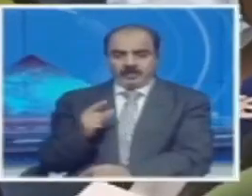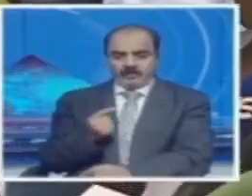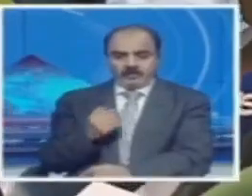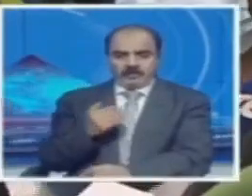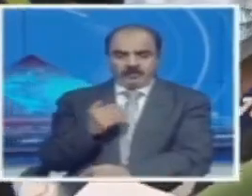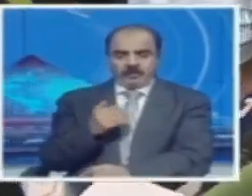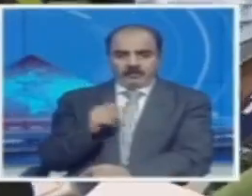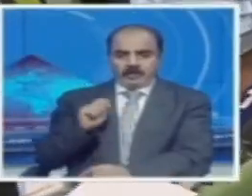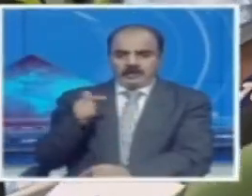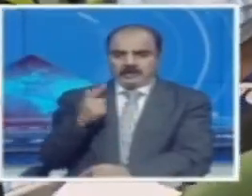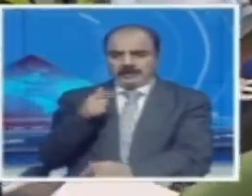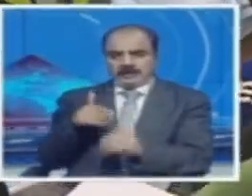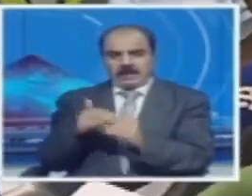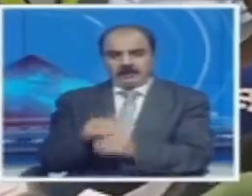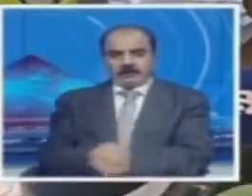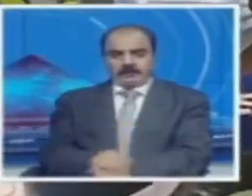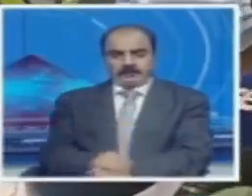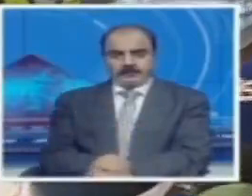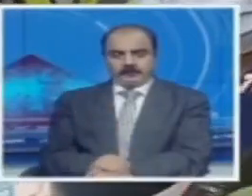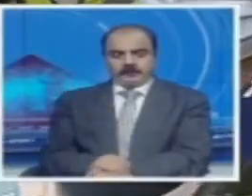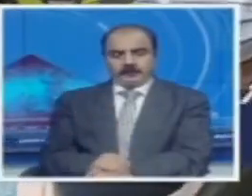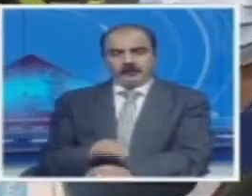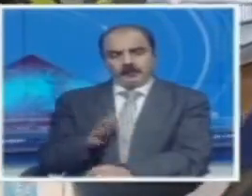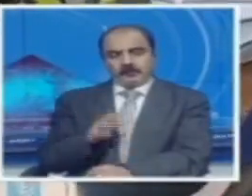تاني يعني بعد 6 أيام. هناخد تقريبا